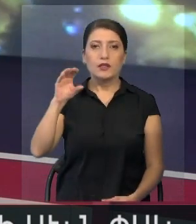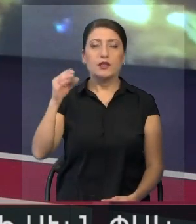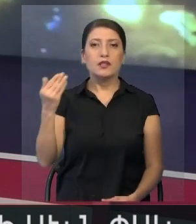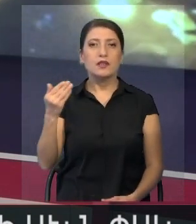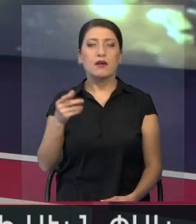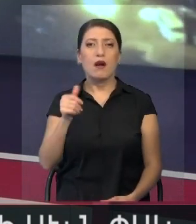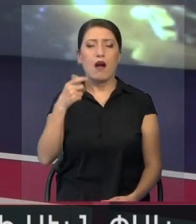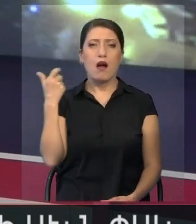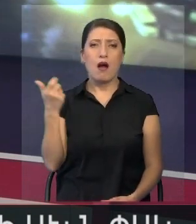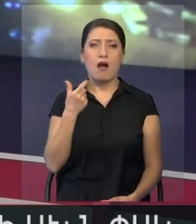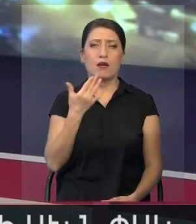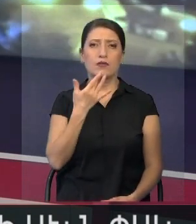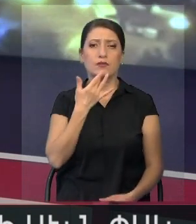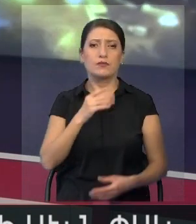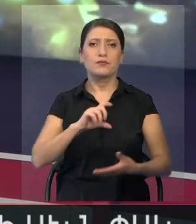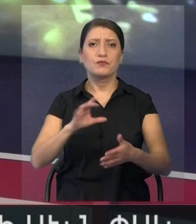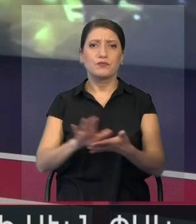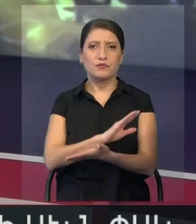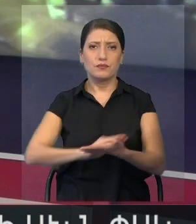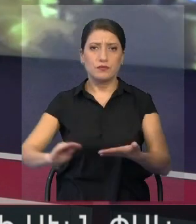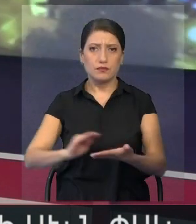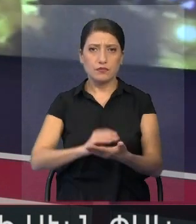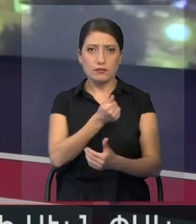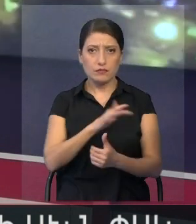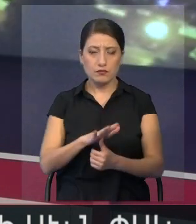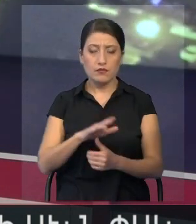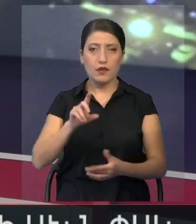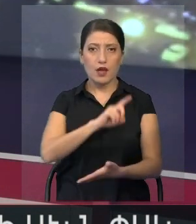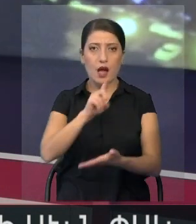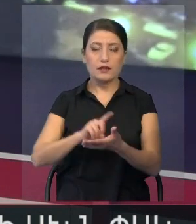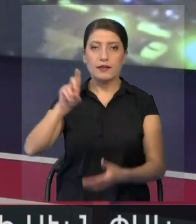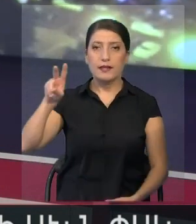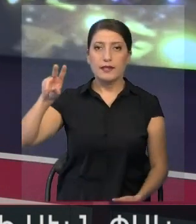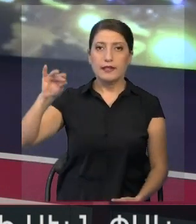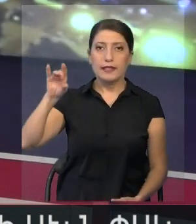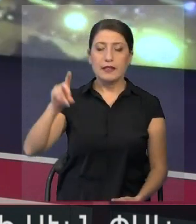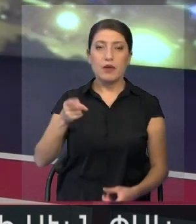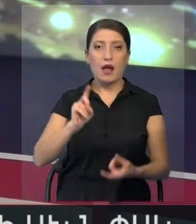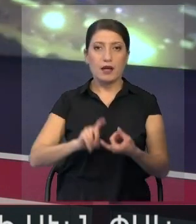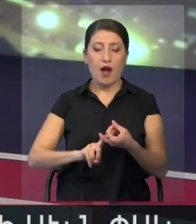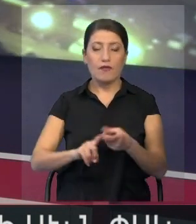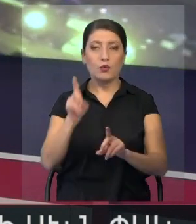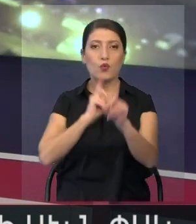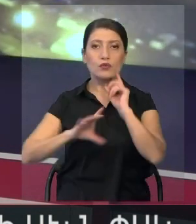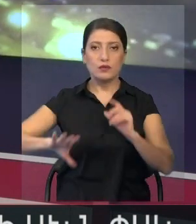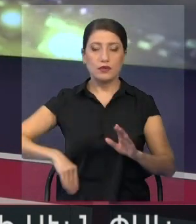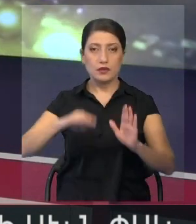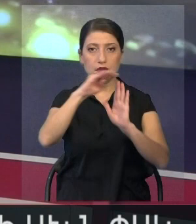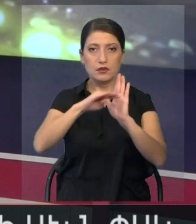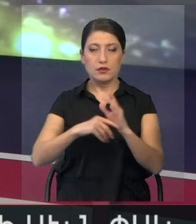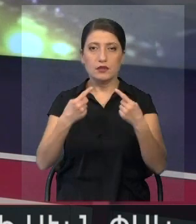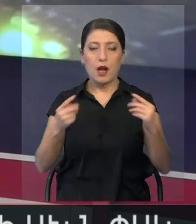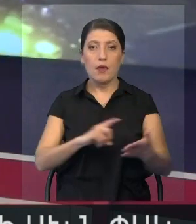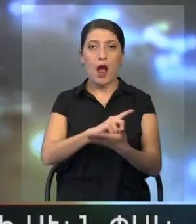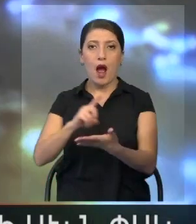հետազոտական կենտրոնի թվիթից պարզ է դառնում, որ հարցը քննարկվելու է Լիբիայի վերաբերյալ խորհրդակցություններից հետո օրակարգի այլ հարցեր